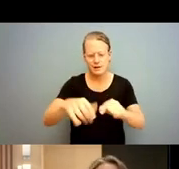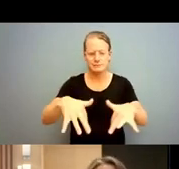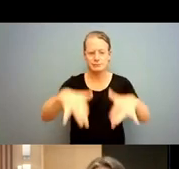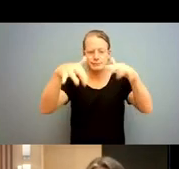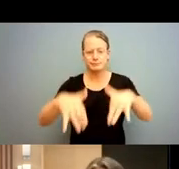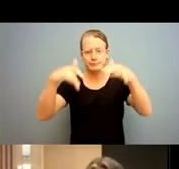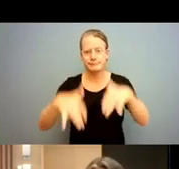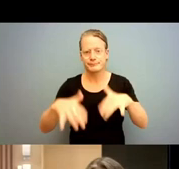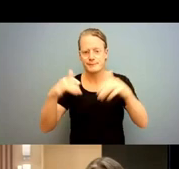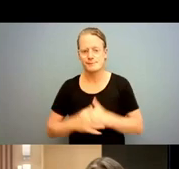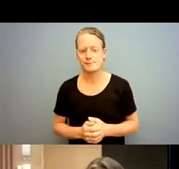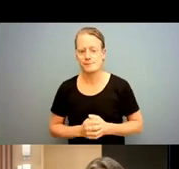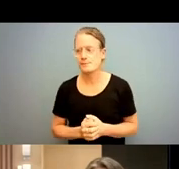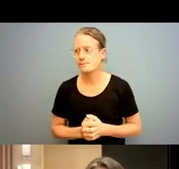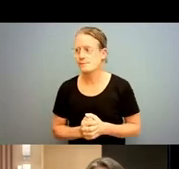taas.